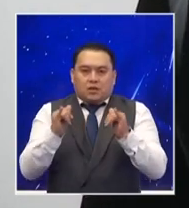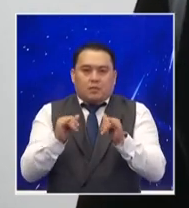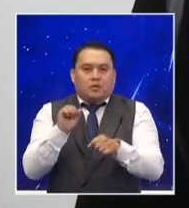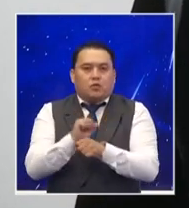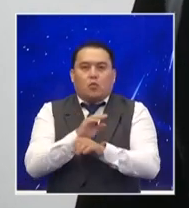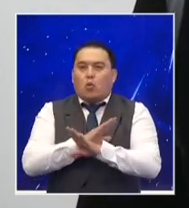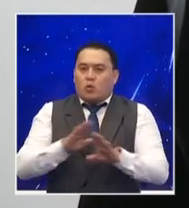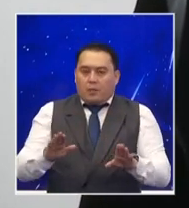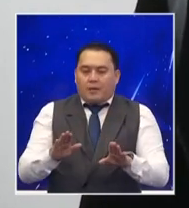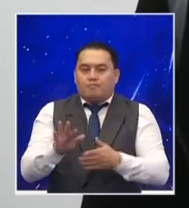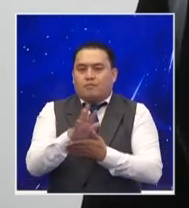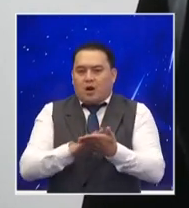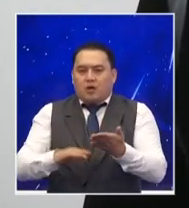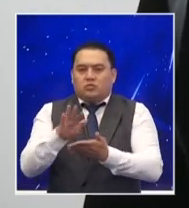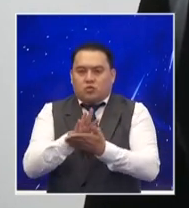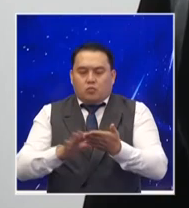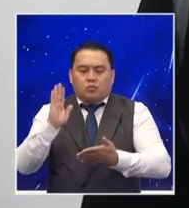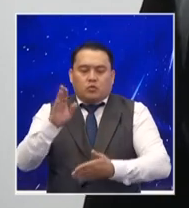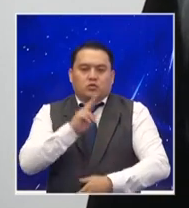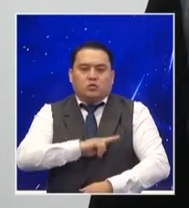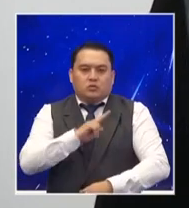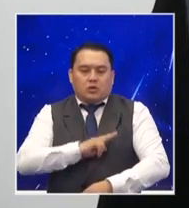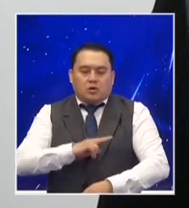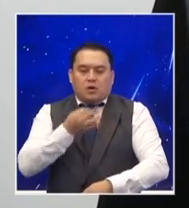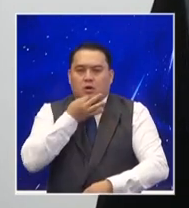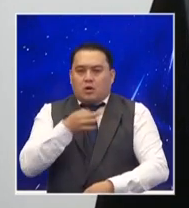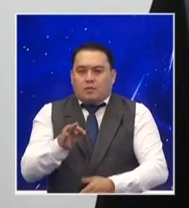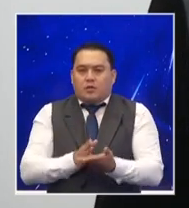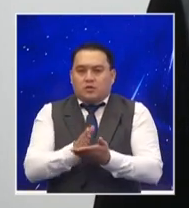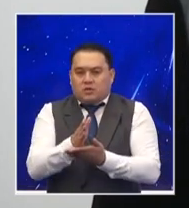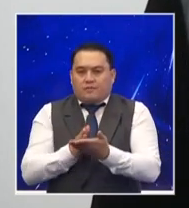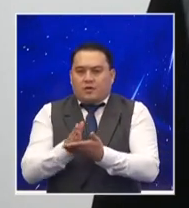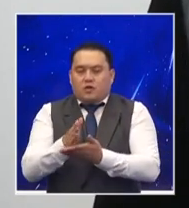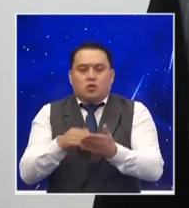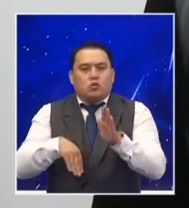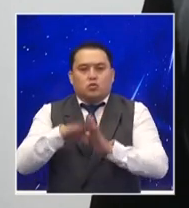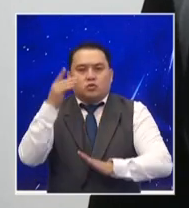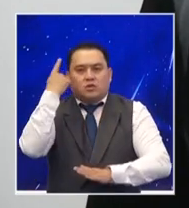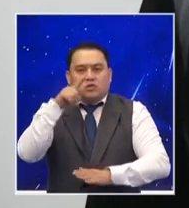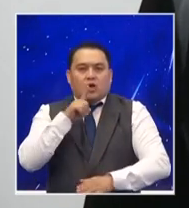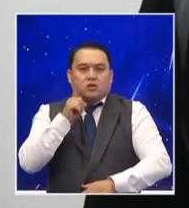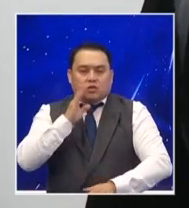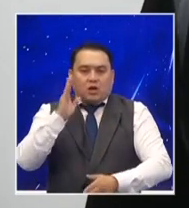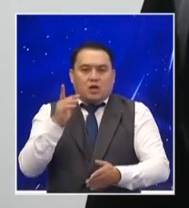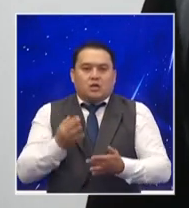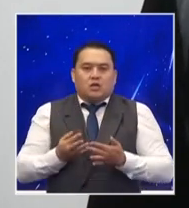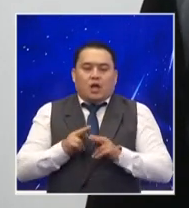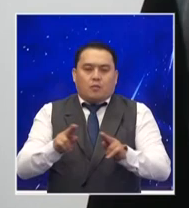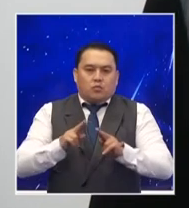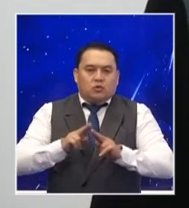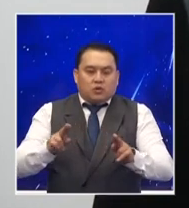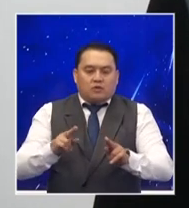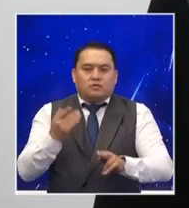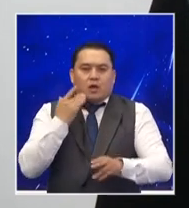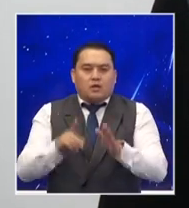қоймай, барлық салада өзімізді қай салада болмасын озық идеялы жастар болуымызды тәрбиелеп жатыр. Бұл